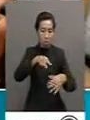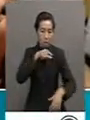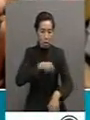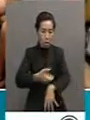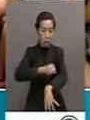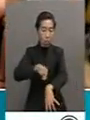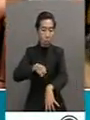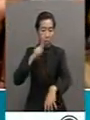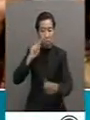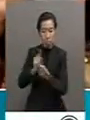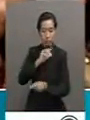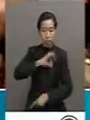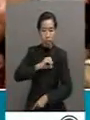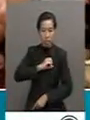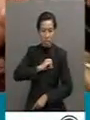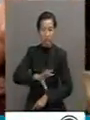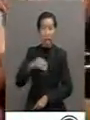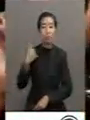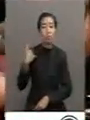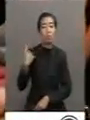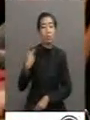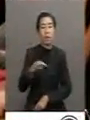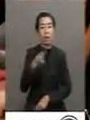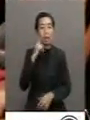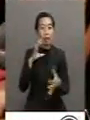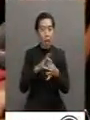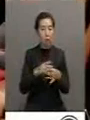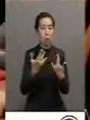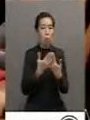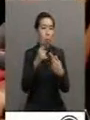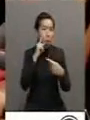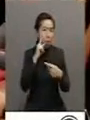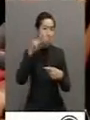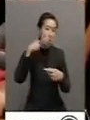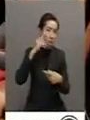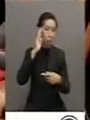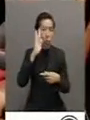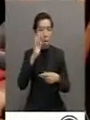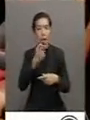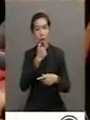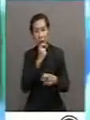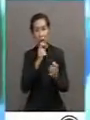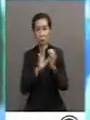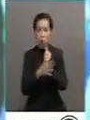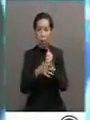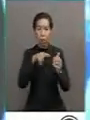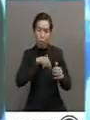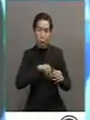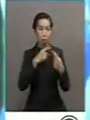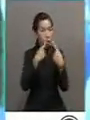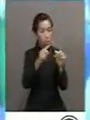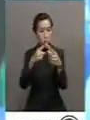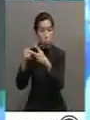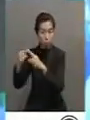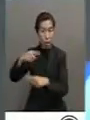ป็นหญิงรักหญิงตลอดจนวิพากษ์เกี่ยวกับความหลากหลายทางเพศมีมุมมองจากทั้งนักวิชาการนักกิจกรรมต่างๆโ